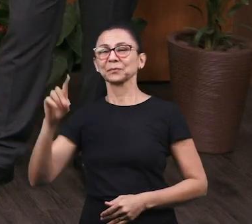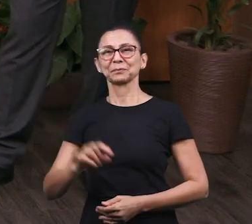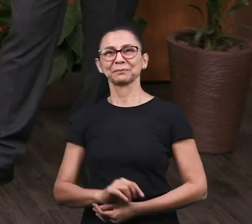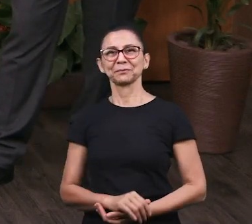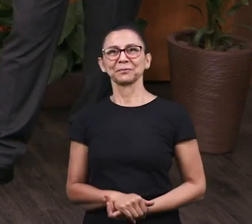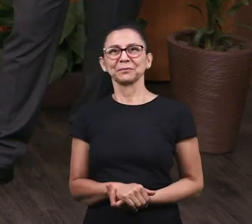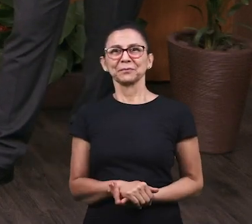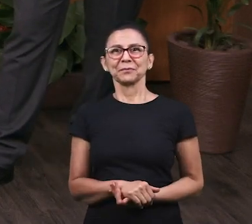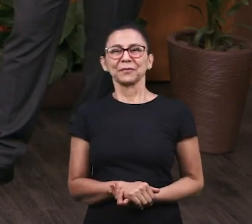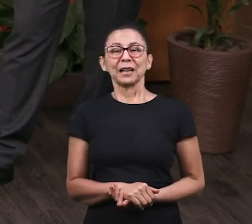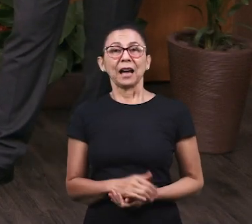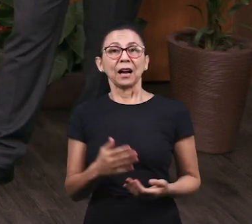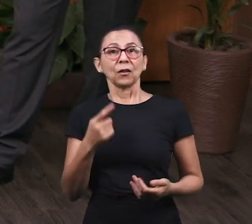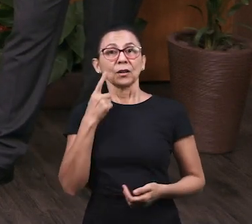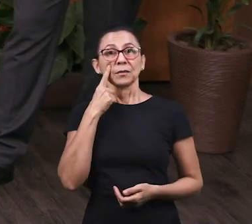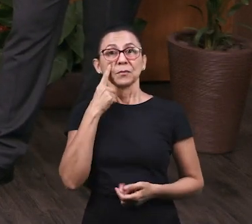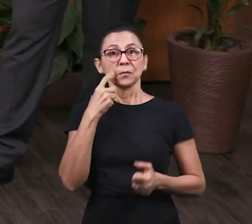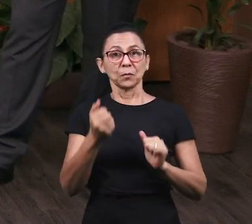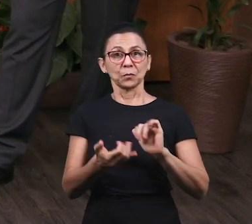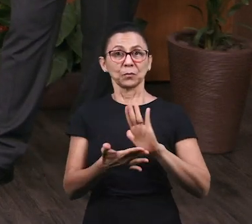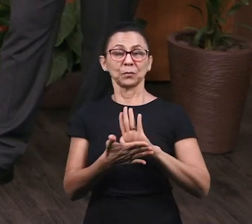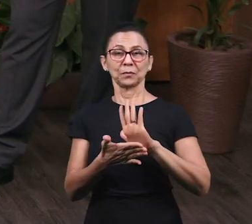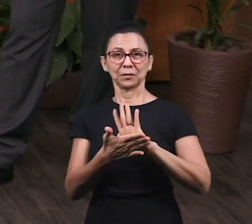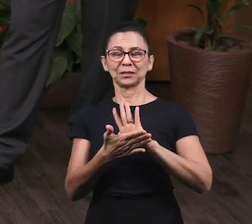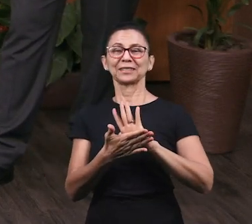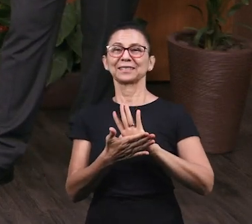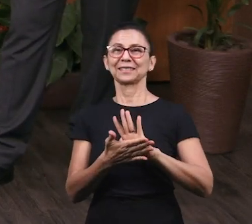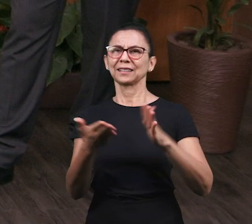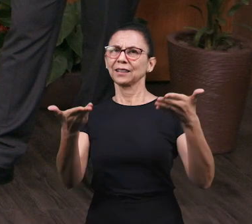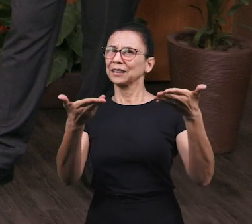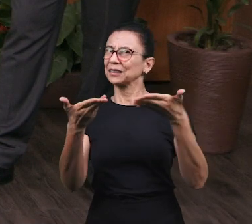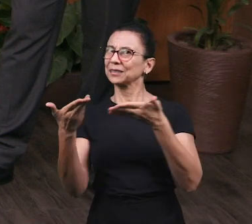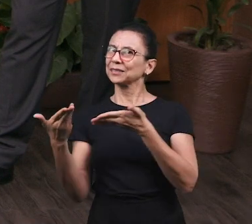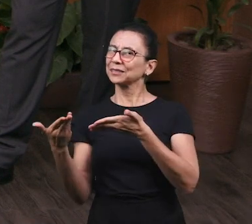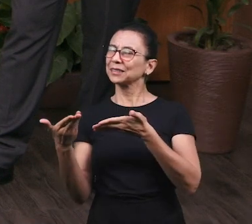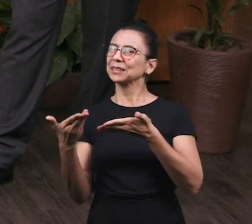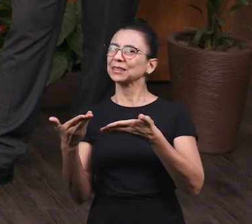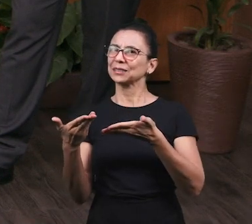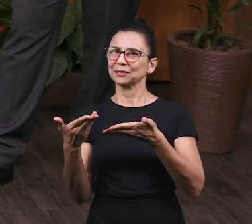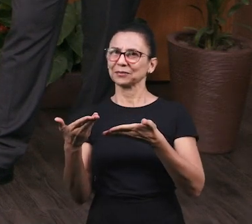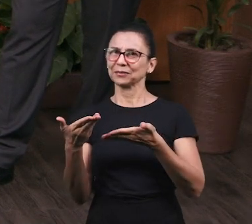louange. Et j'invite vous